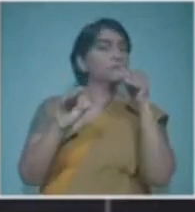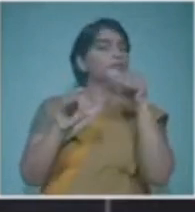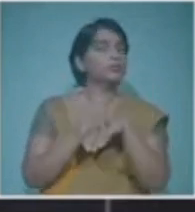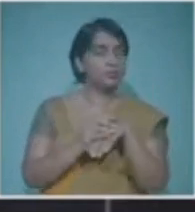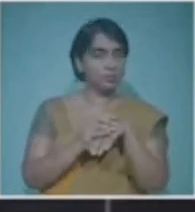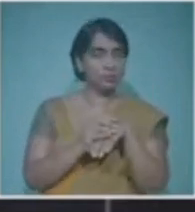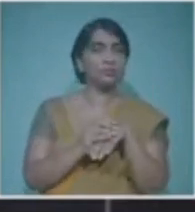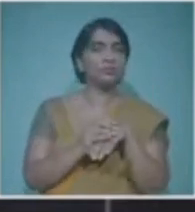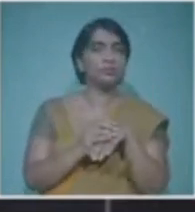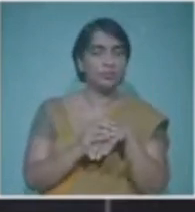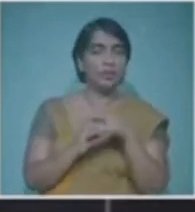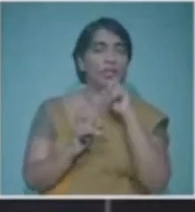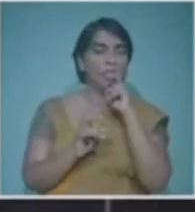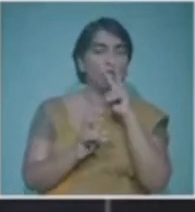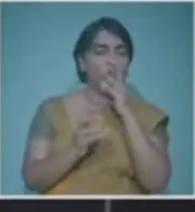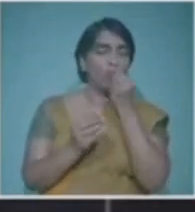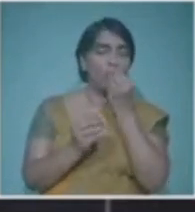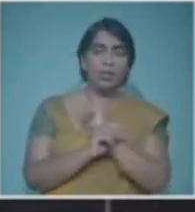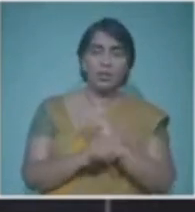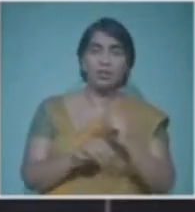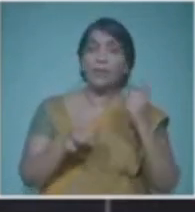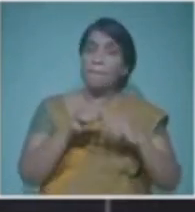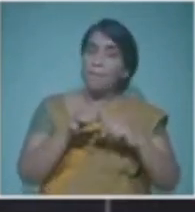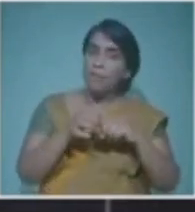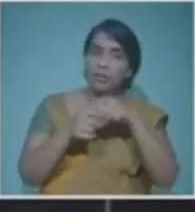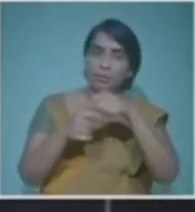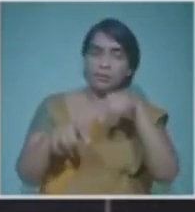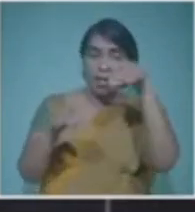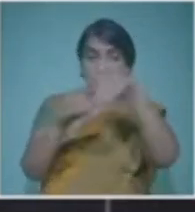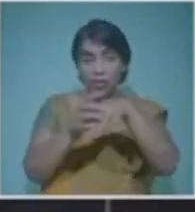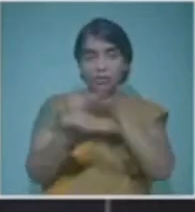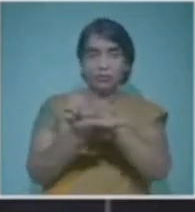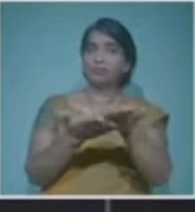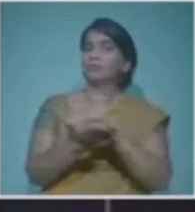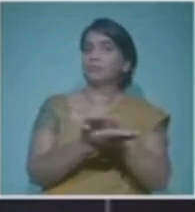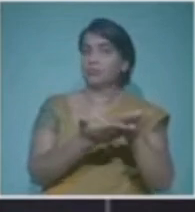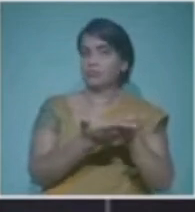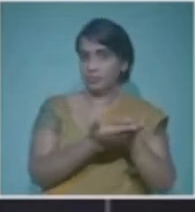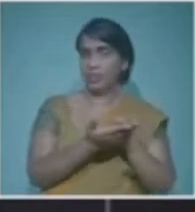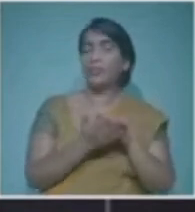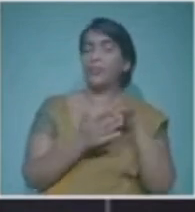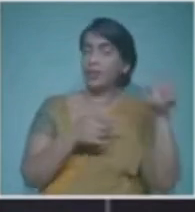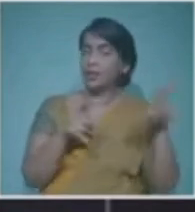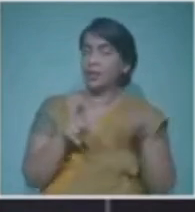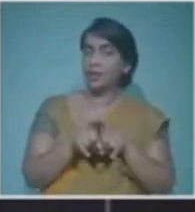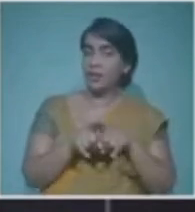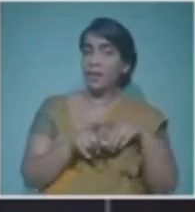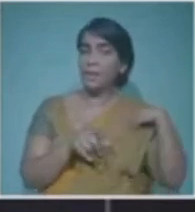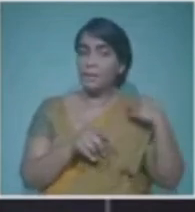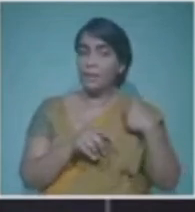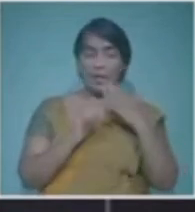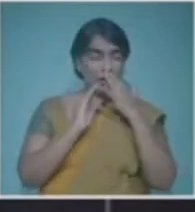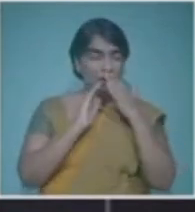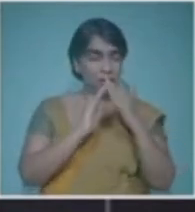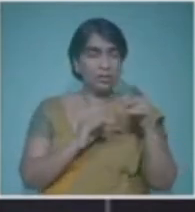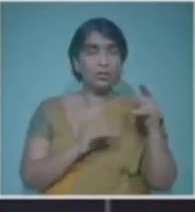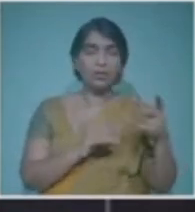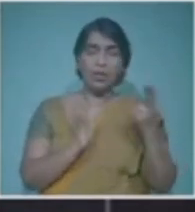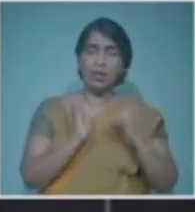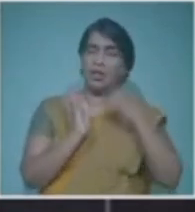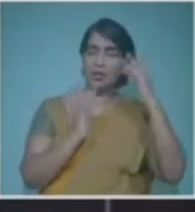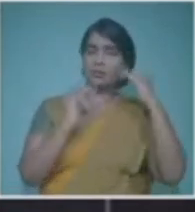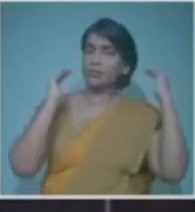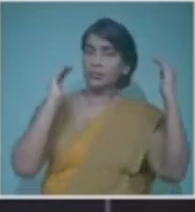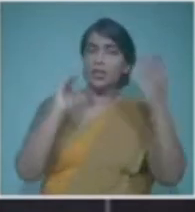තුලම දිවාහාරයක් නොමැති දරුවන්ගේ ප්‍රශ්න විසඳගෙන තියෙනවා. ඊට අමතරව ඒ ප්‍රමුඛ පාසල් විසින් ඔය ජාතික